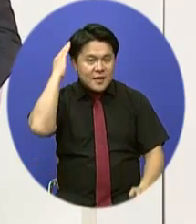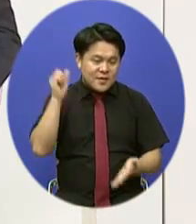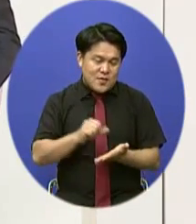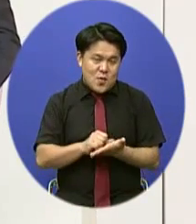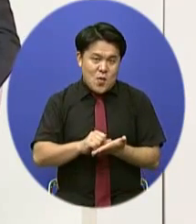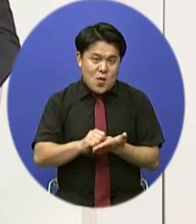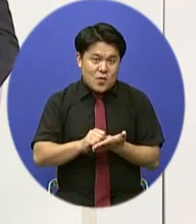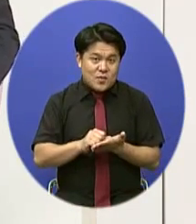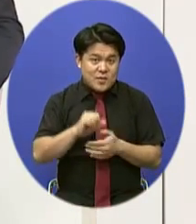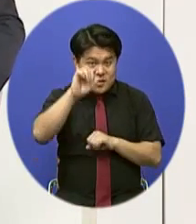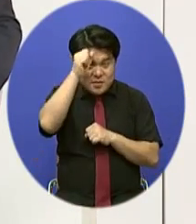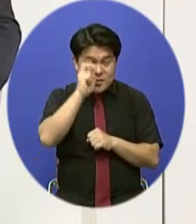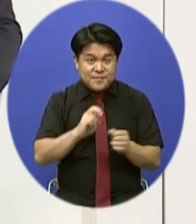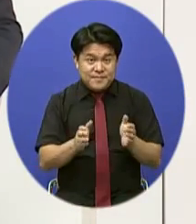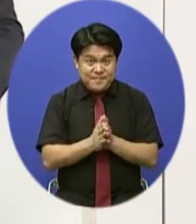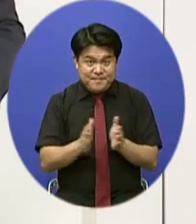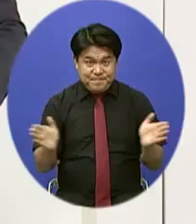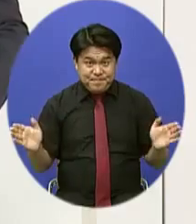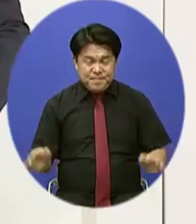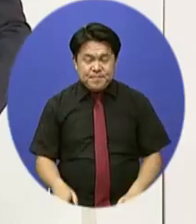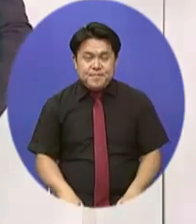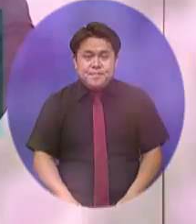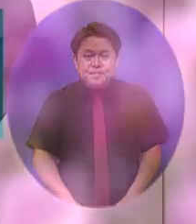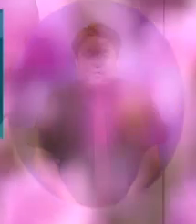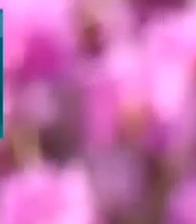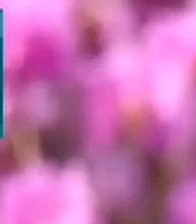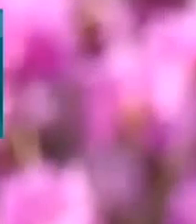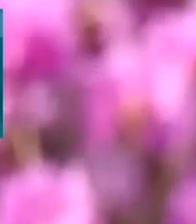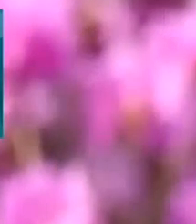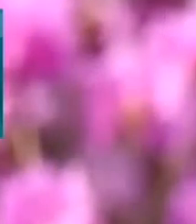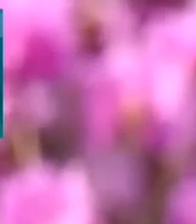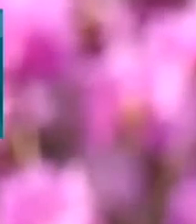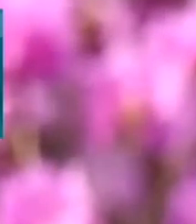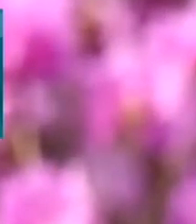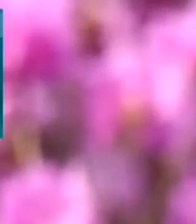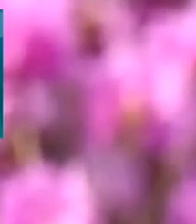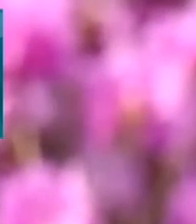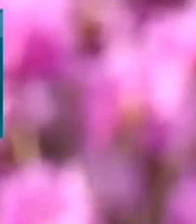검정고무신 네. 음악 주세요. 주세요.